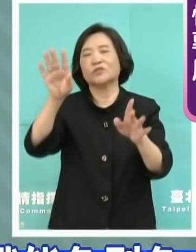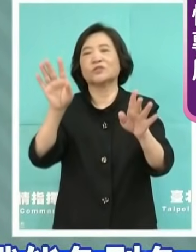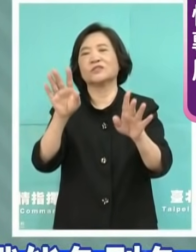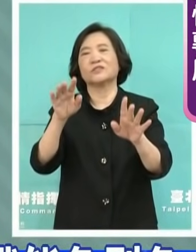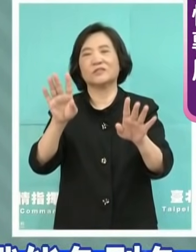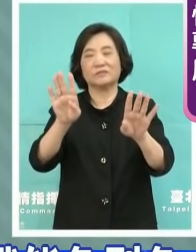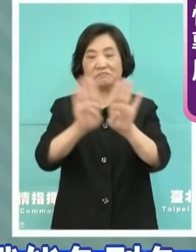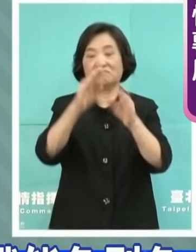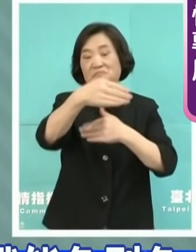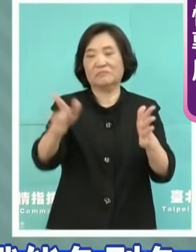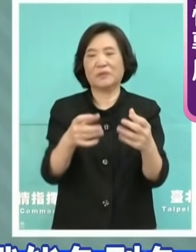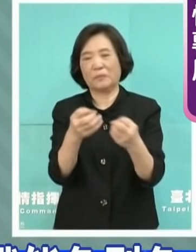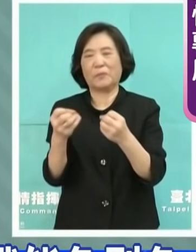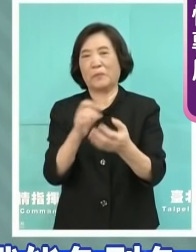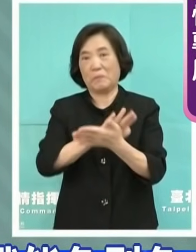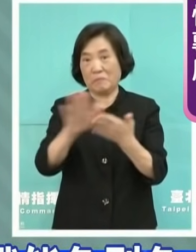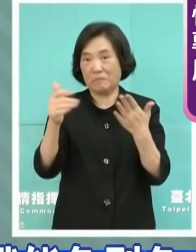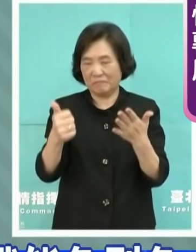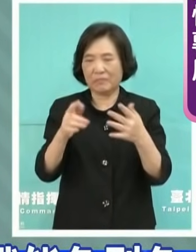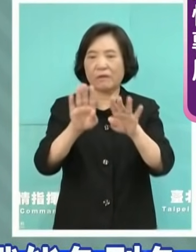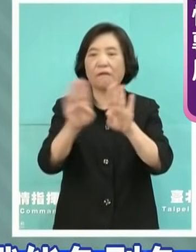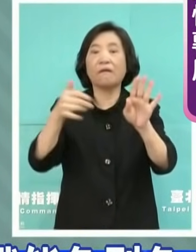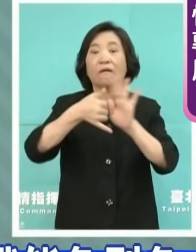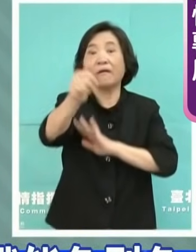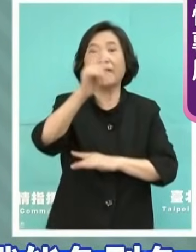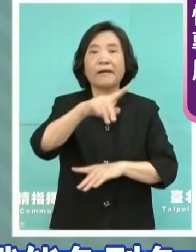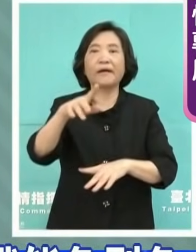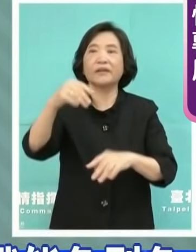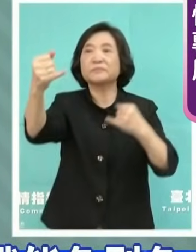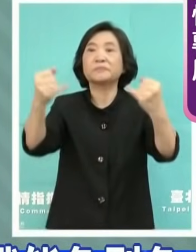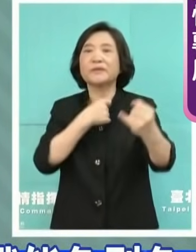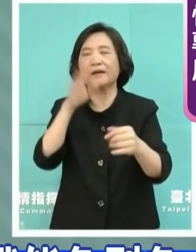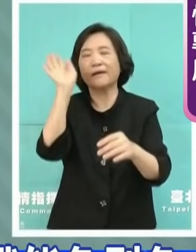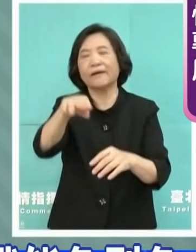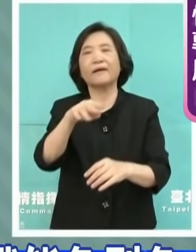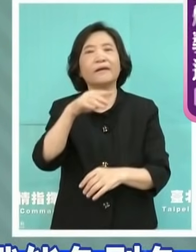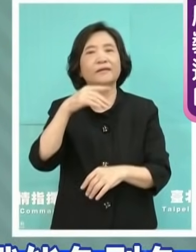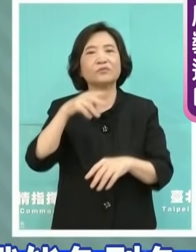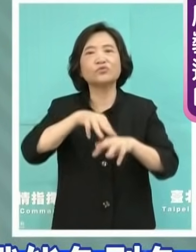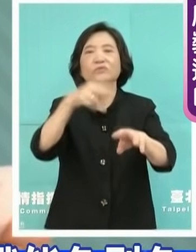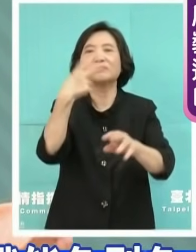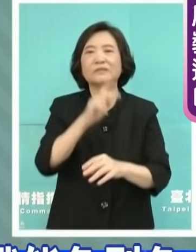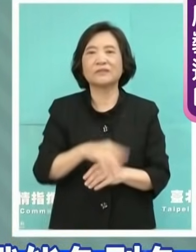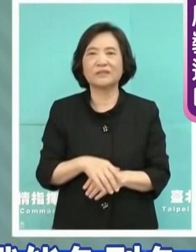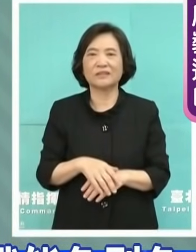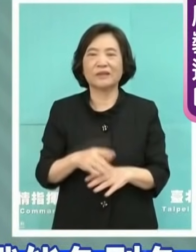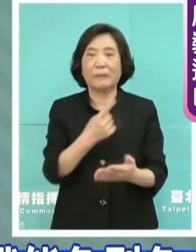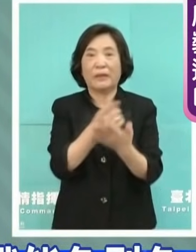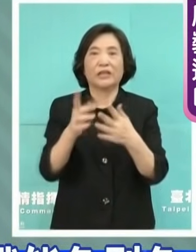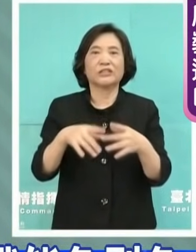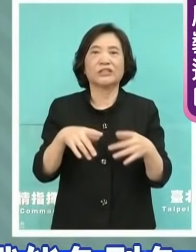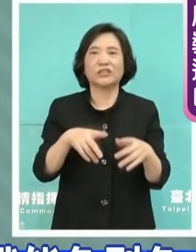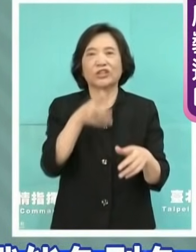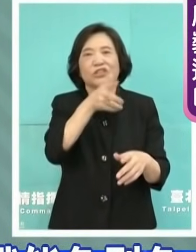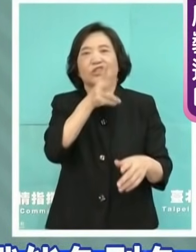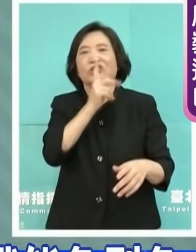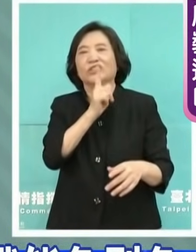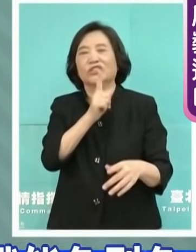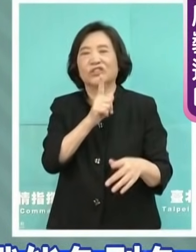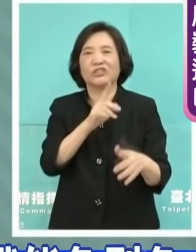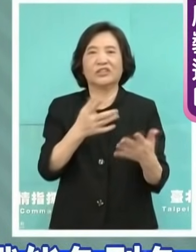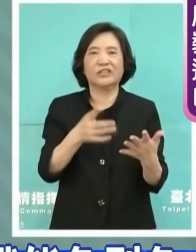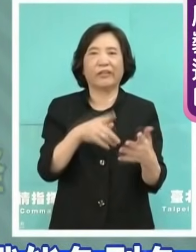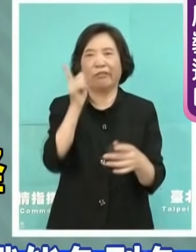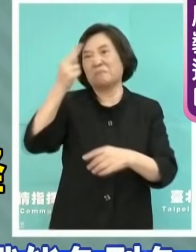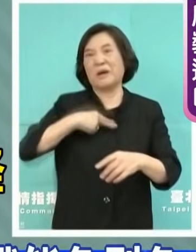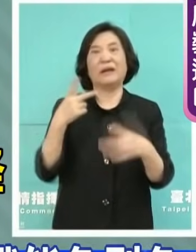这样的，面对问题是解决问题的第一步了。啊，至于我们把科学问题解决，那至于那种口水战哦，能